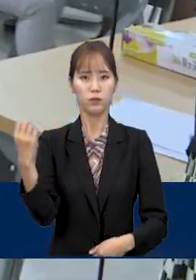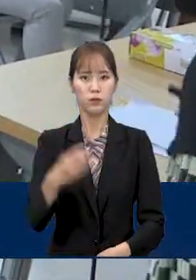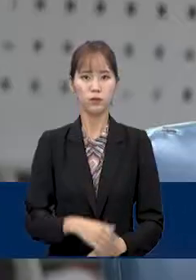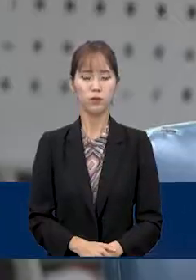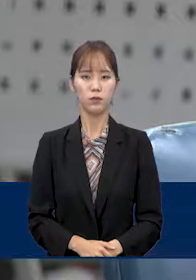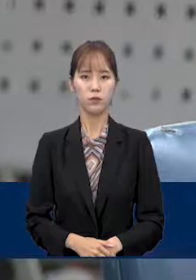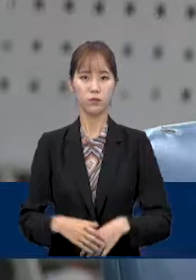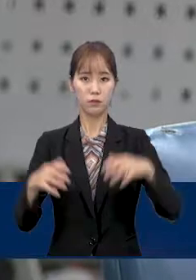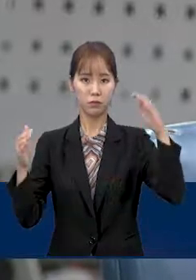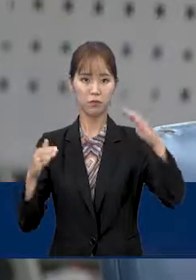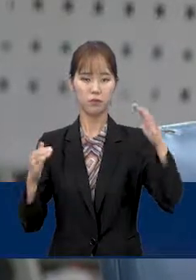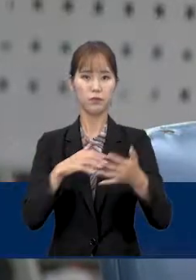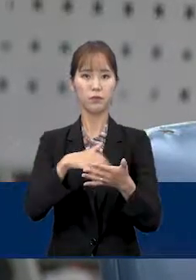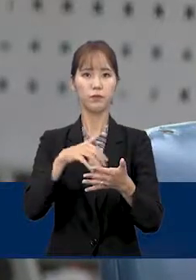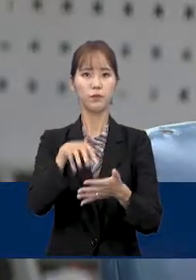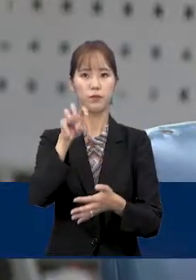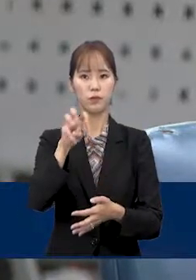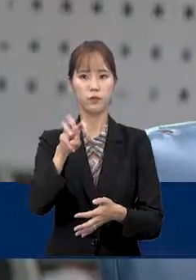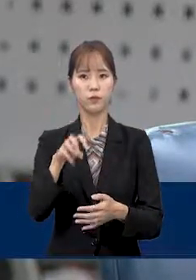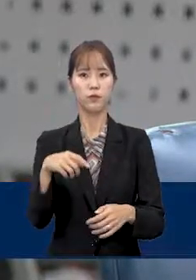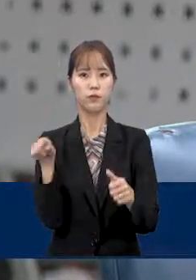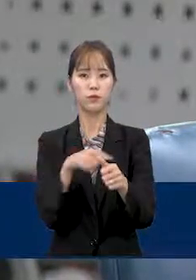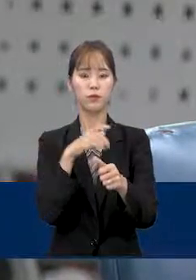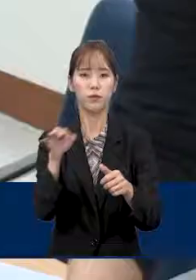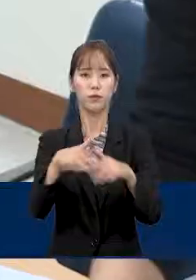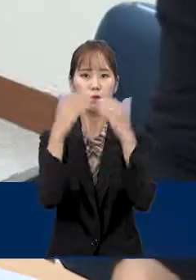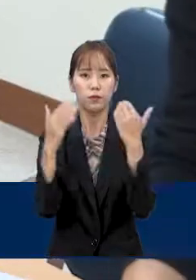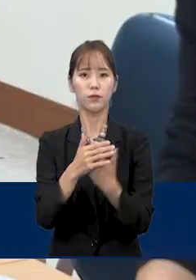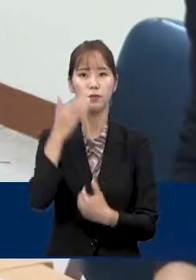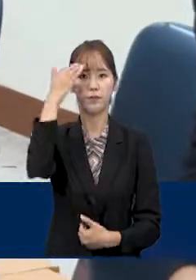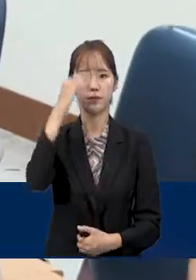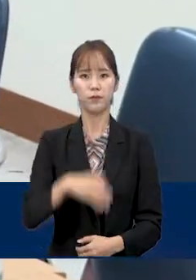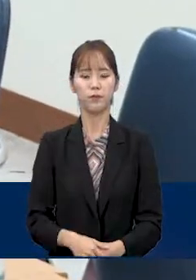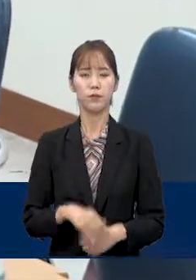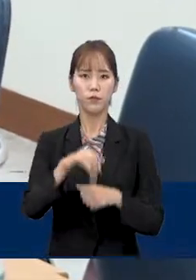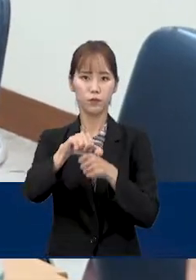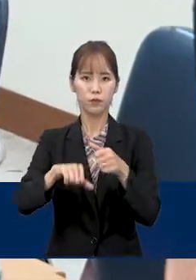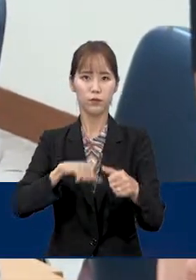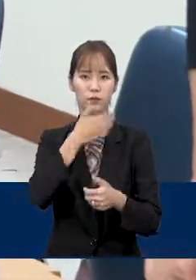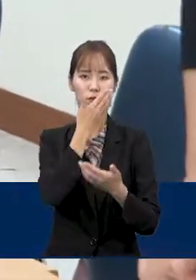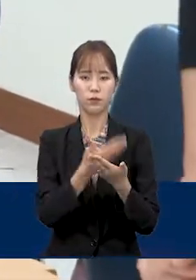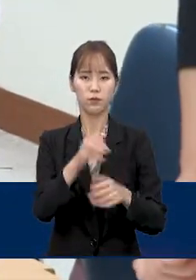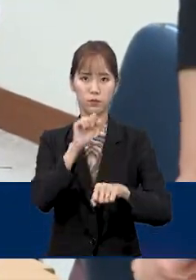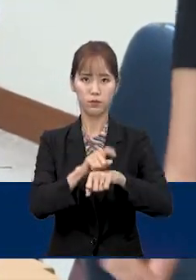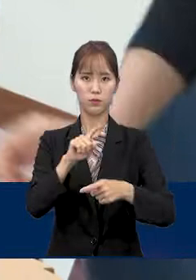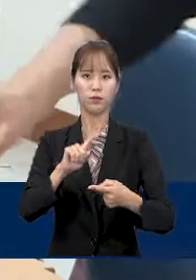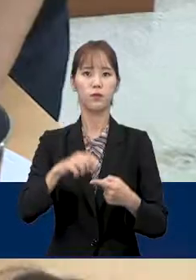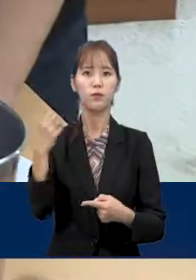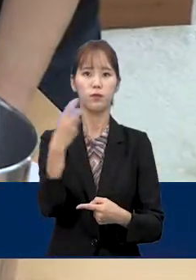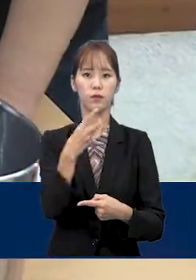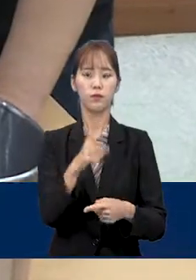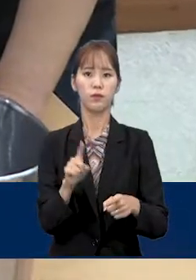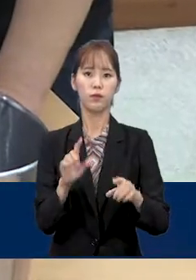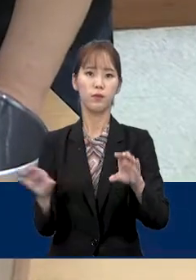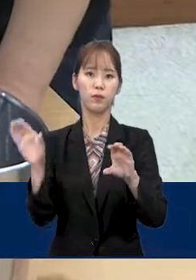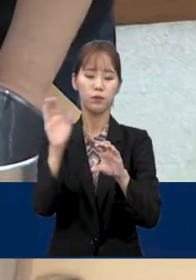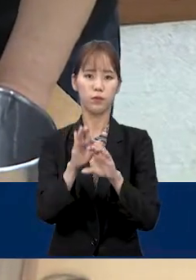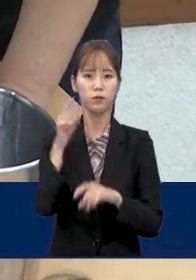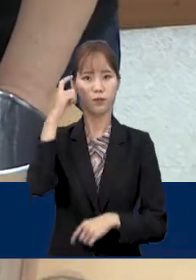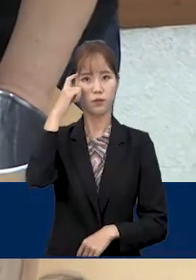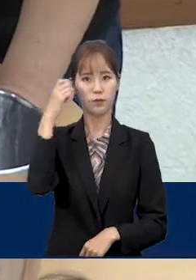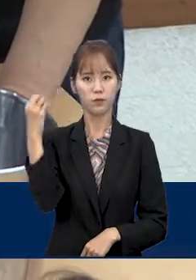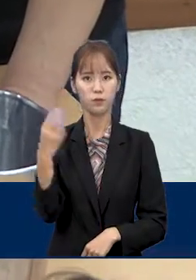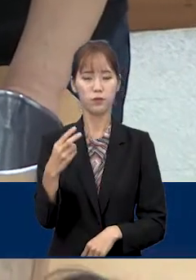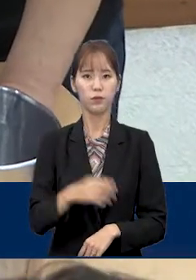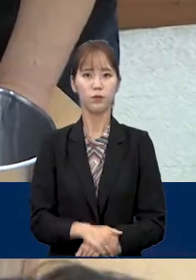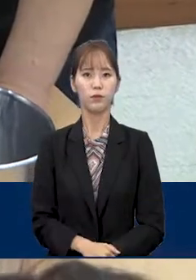모집 인원은 매회 30명 내외로 교육비는 전액 무료입니다. 환경의 중요성을 다시 한번 생각해보고